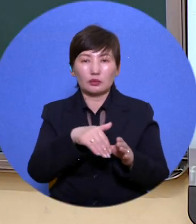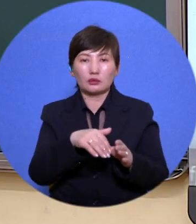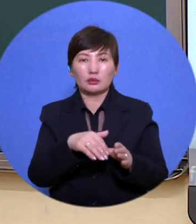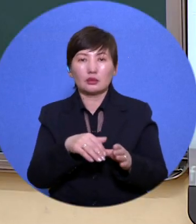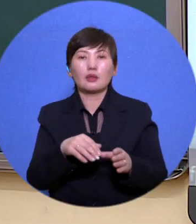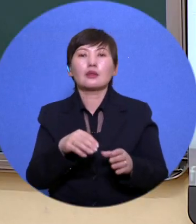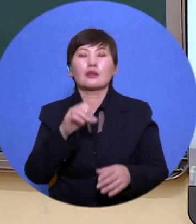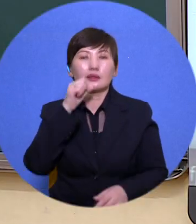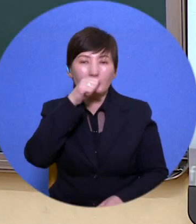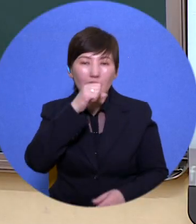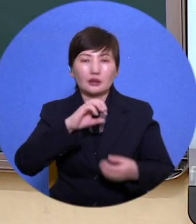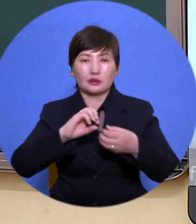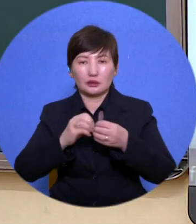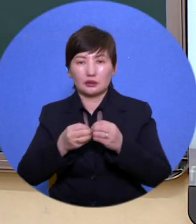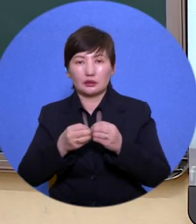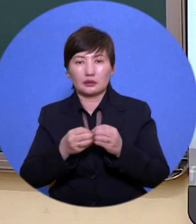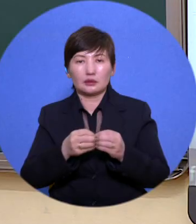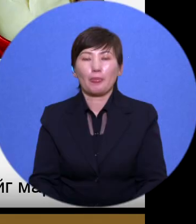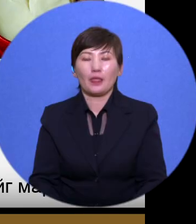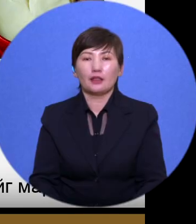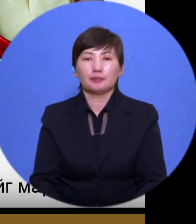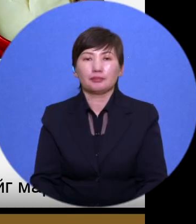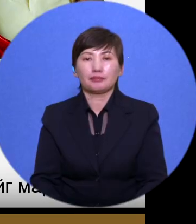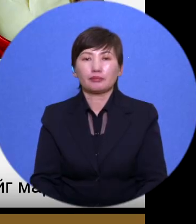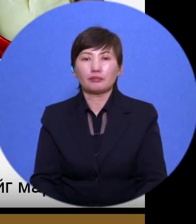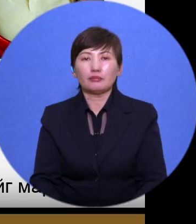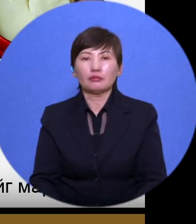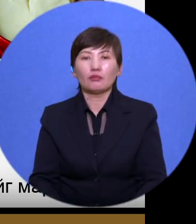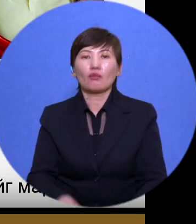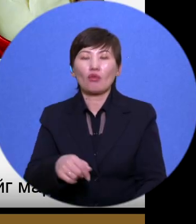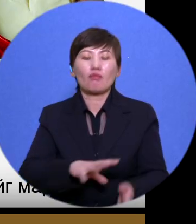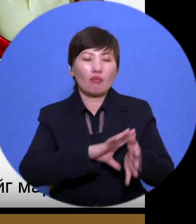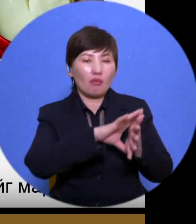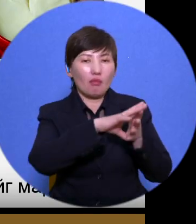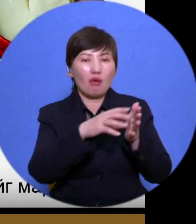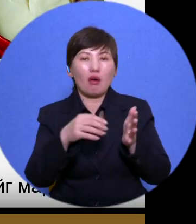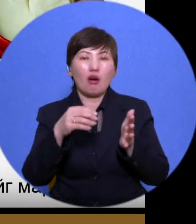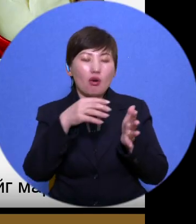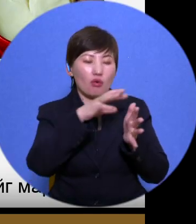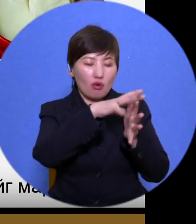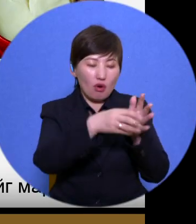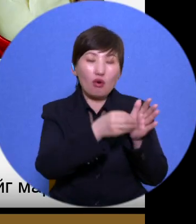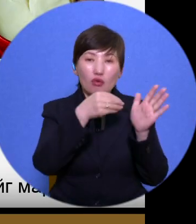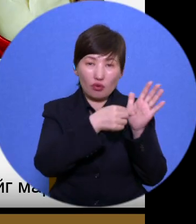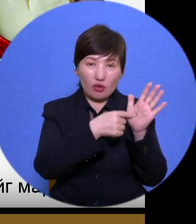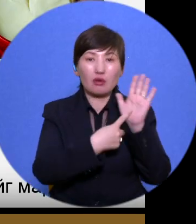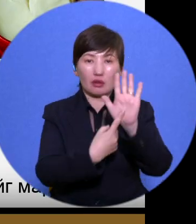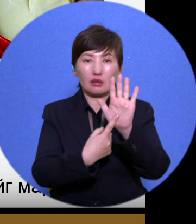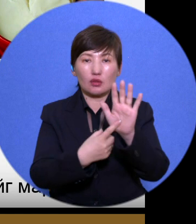тарга бүрнэ гэсэн ийм дарааллыг хэлсэн. За, тэгвэл багш нь орцын танилцуулъя. Сүү, сүүг үл